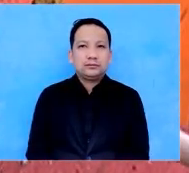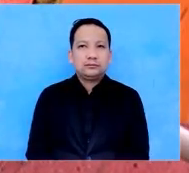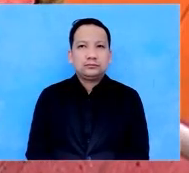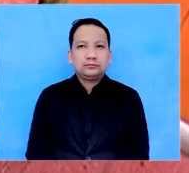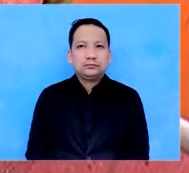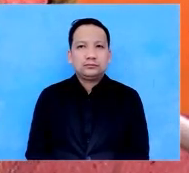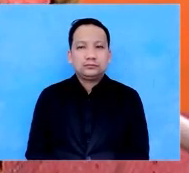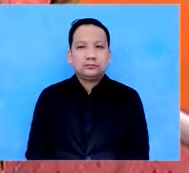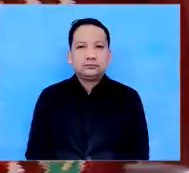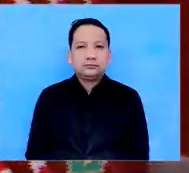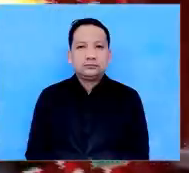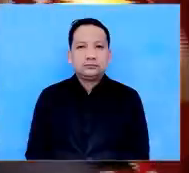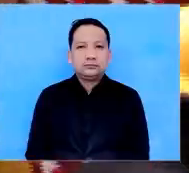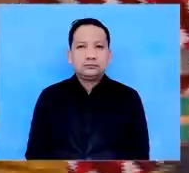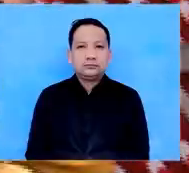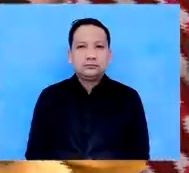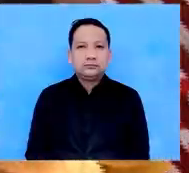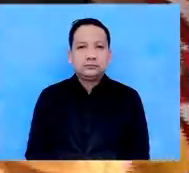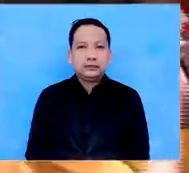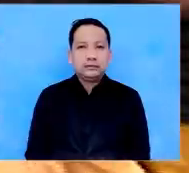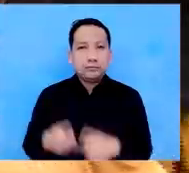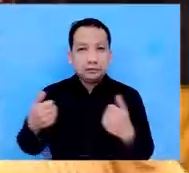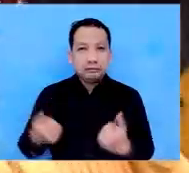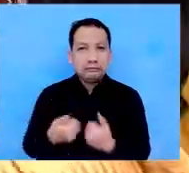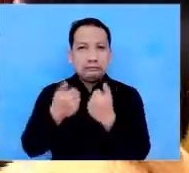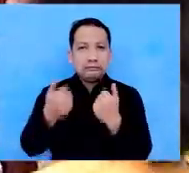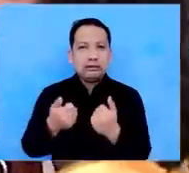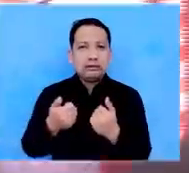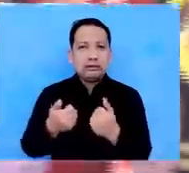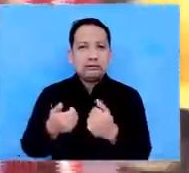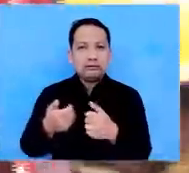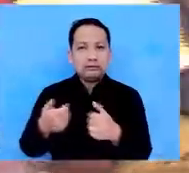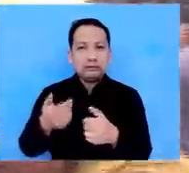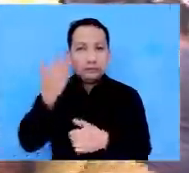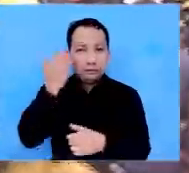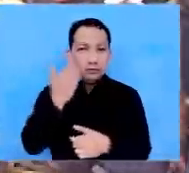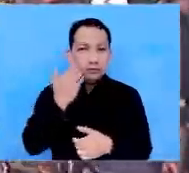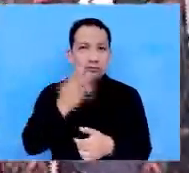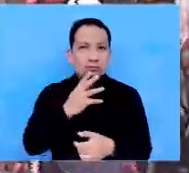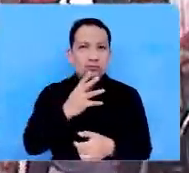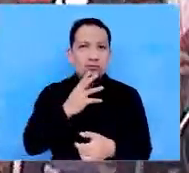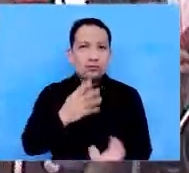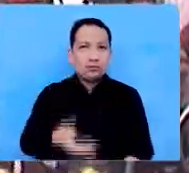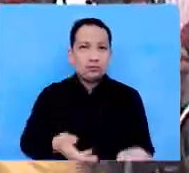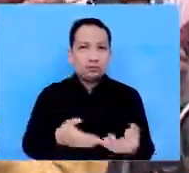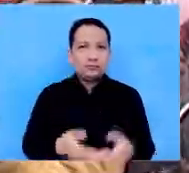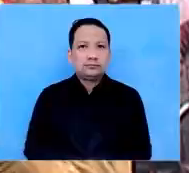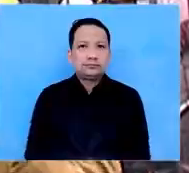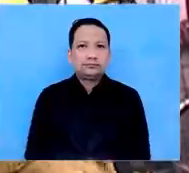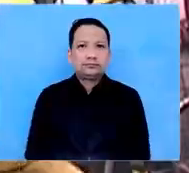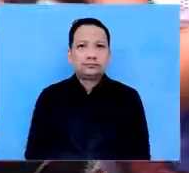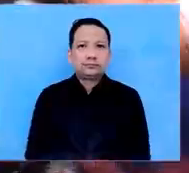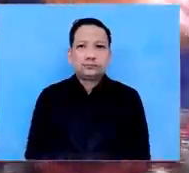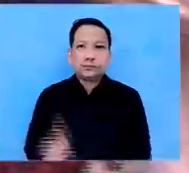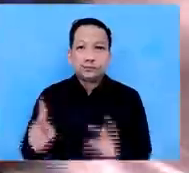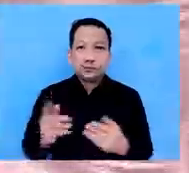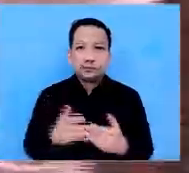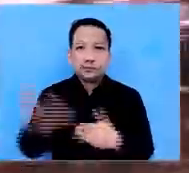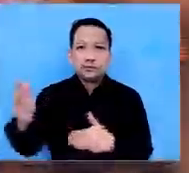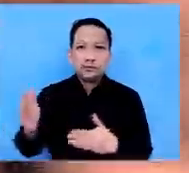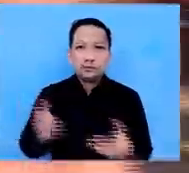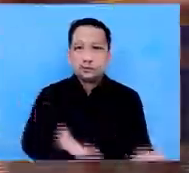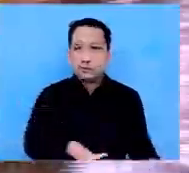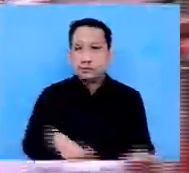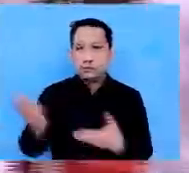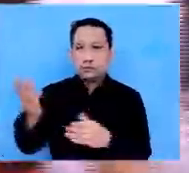Bukod sa makapal na usok, naging hamon din sa mga bumbero ang kakulangan ng tubig. Kaya naman ang ilang residente, nagpasapasahanan